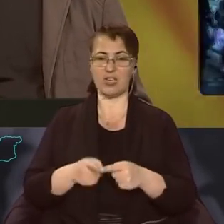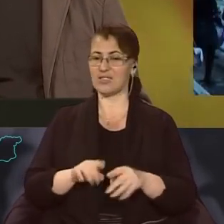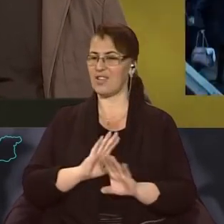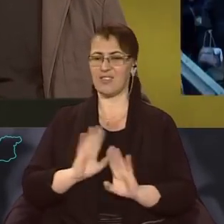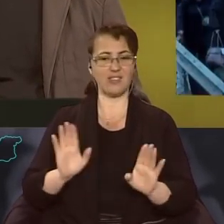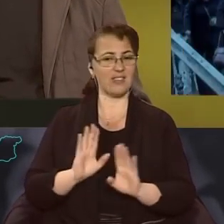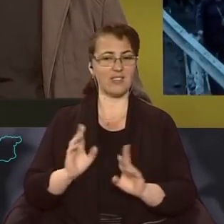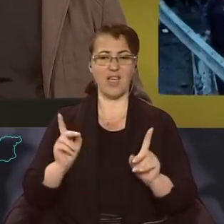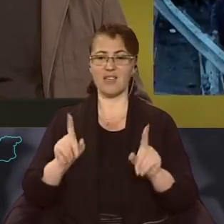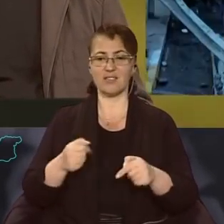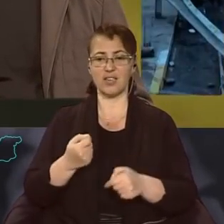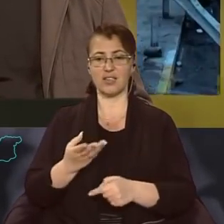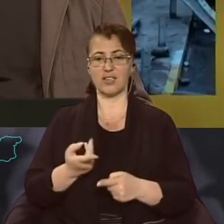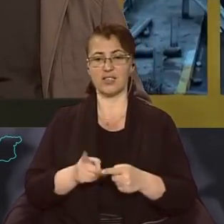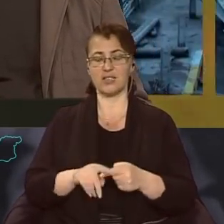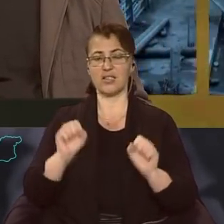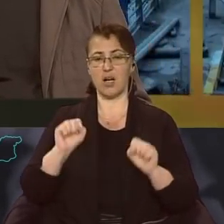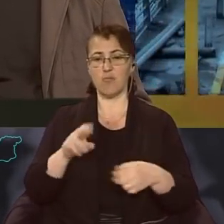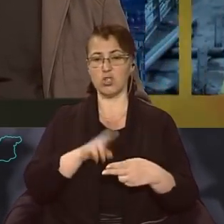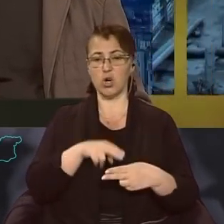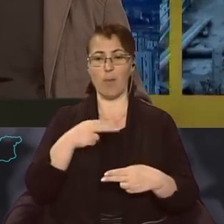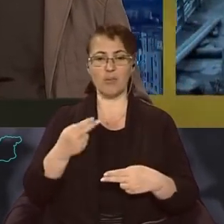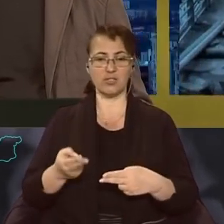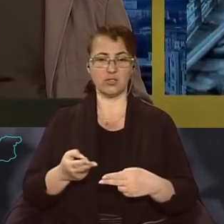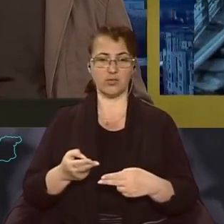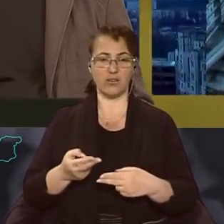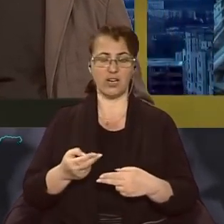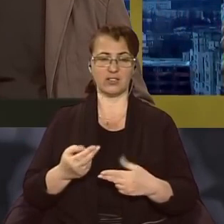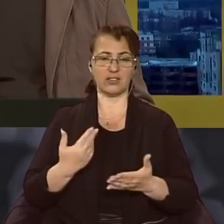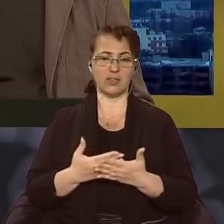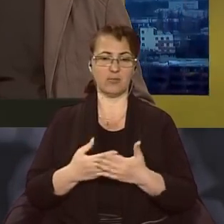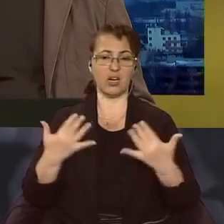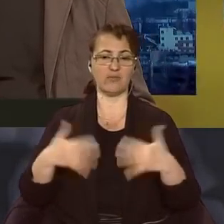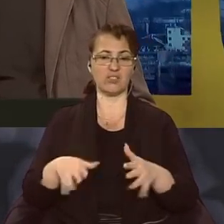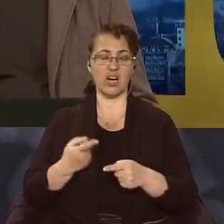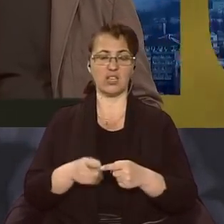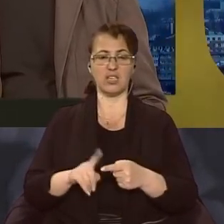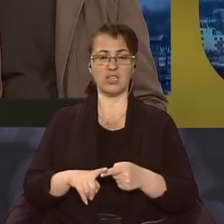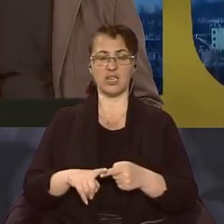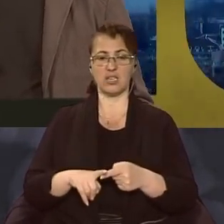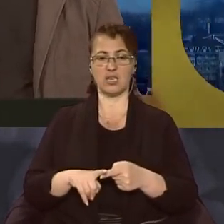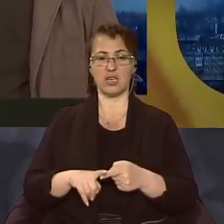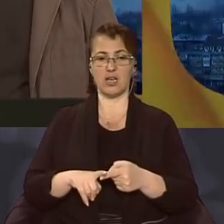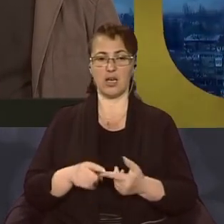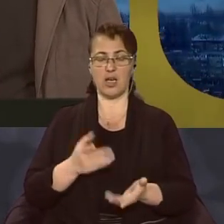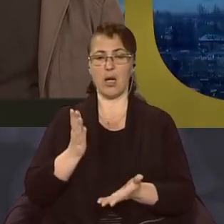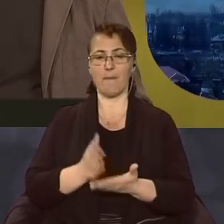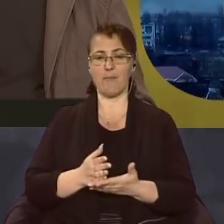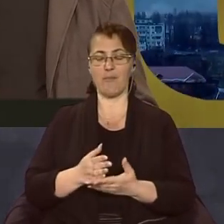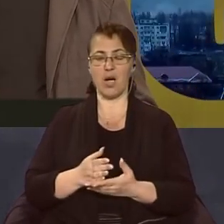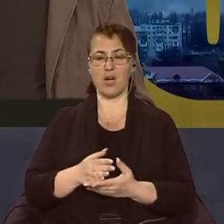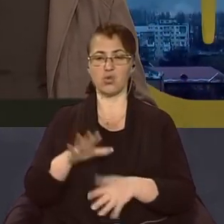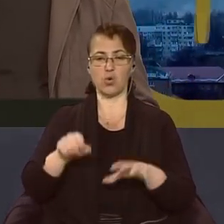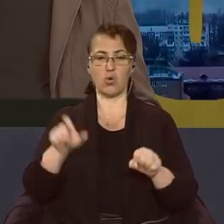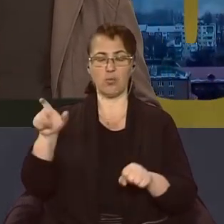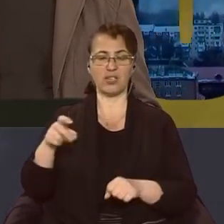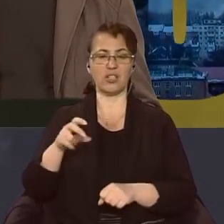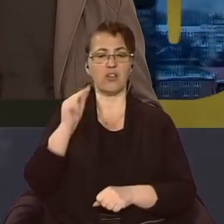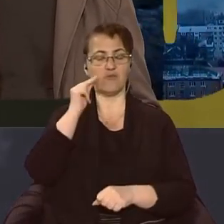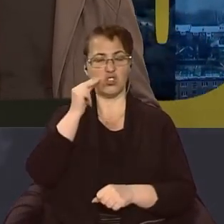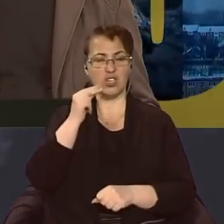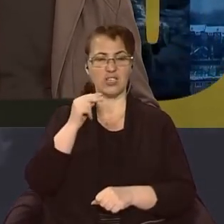яка може компенсувати, наприклад, втрати, які понесли окупанти в Чернігівській, Київській